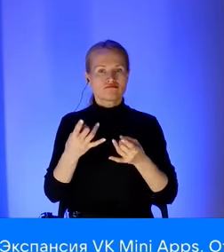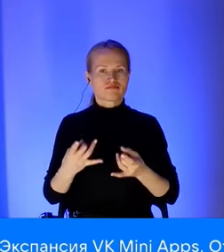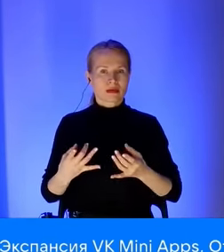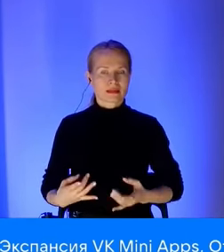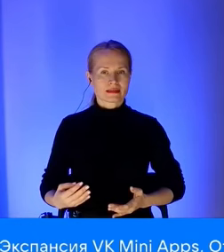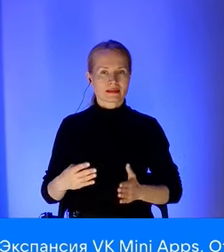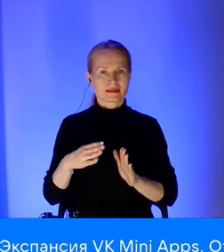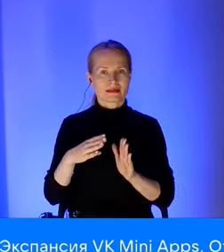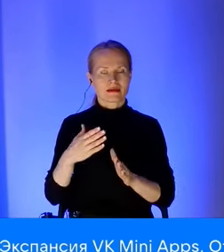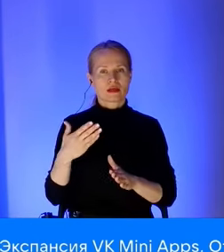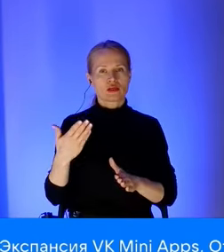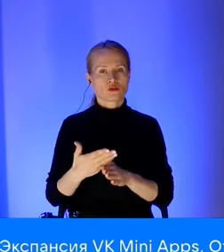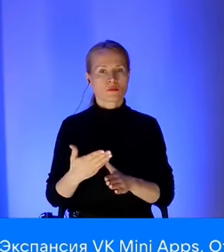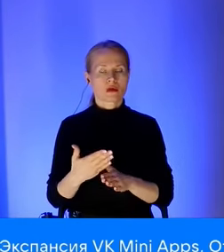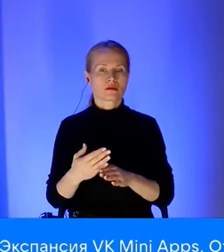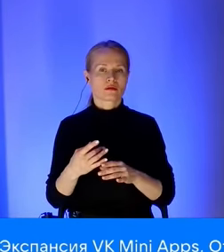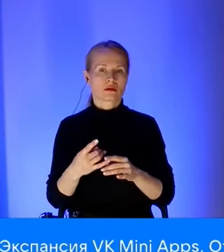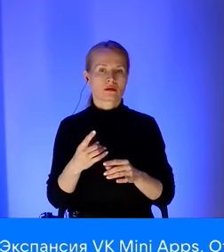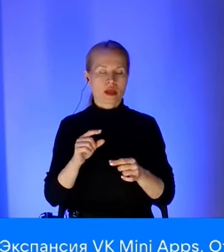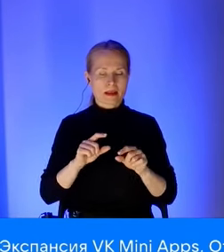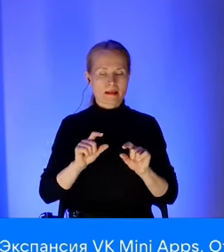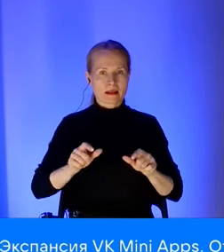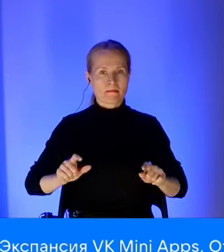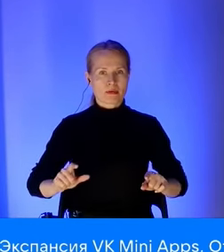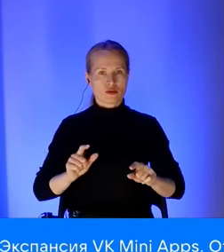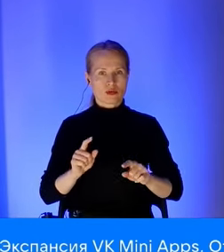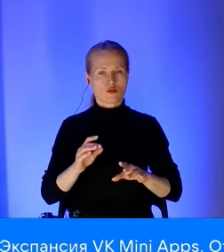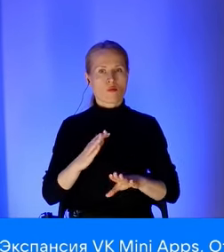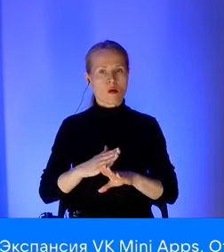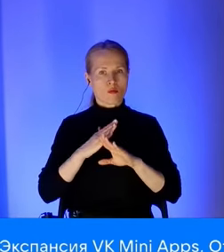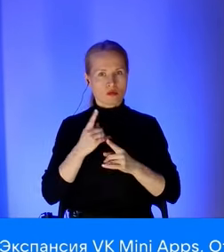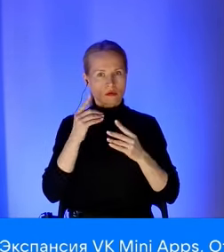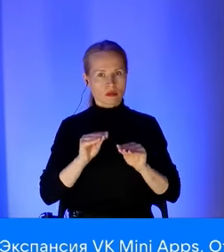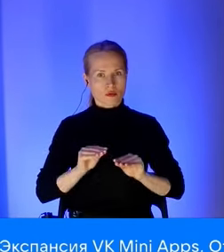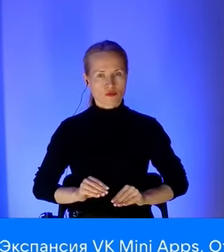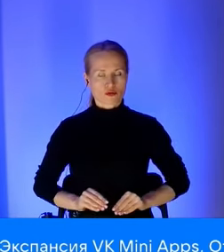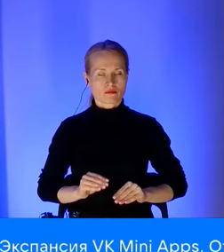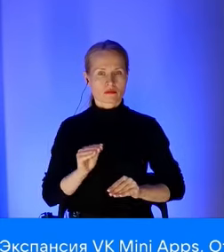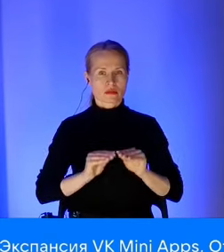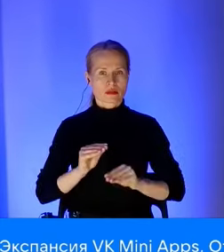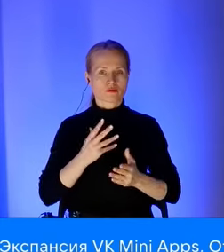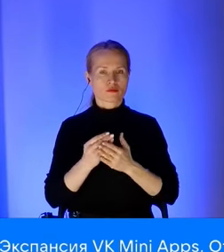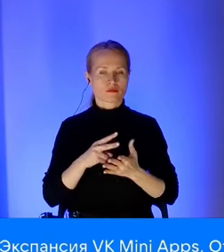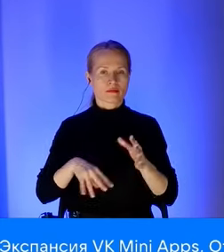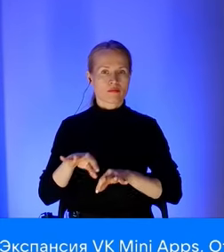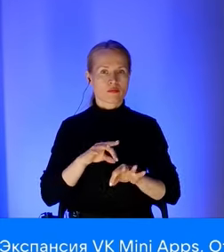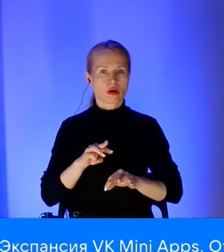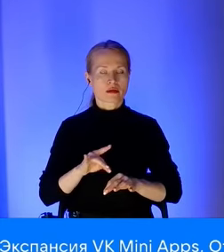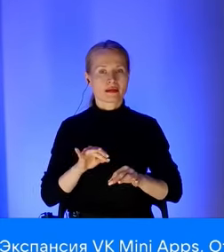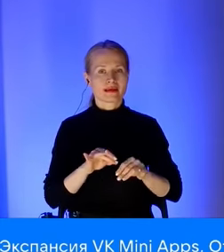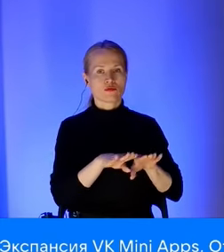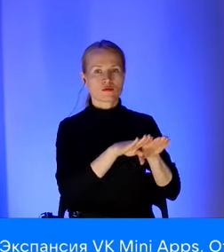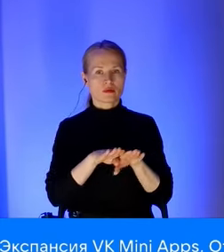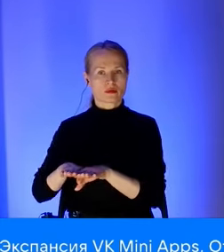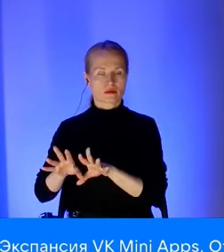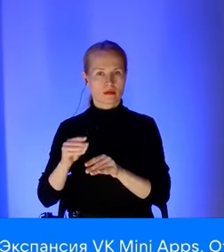сказать, кирпичики, из которых разработчики создадут свои проекты. И унифицировать все подходы. Да, то